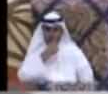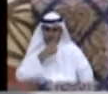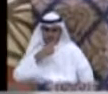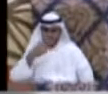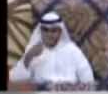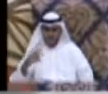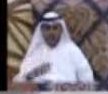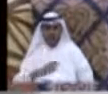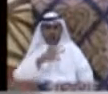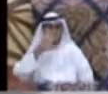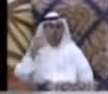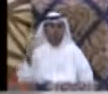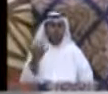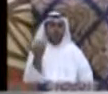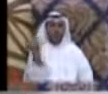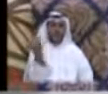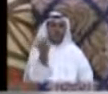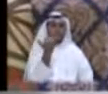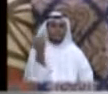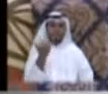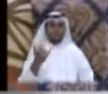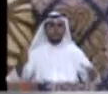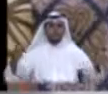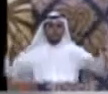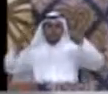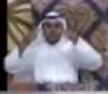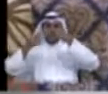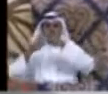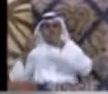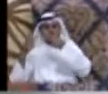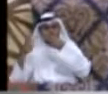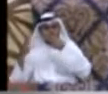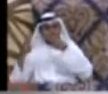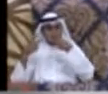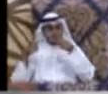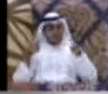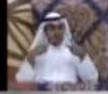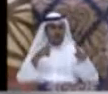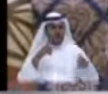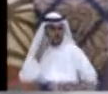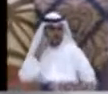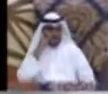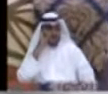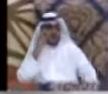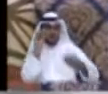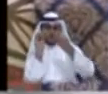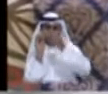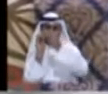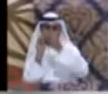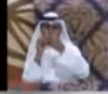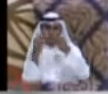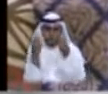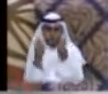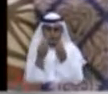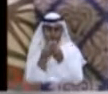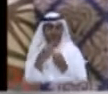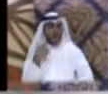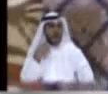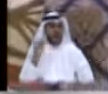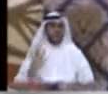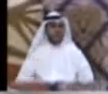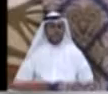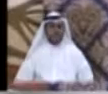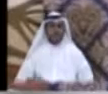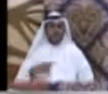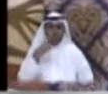يعني الاتفاقيات الجانبية وفي خطأ في إطار يعني التنسيق المسبق، ولكن في البرلمان العربي والأمانة العامة رأينا